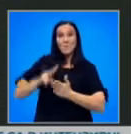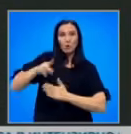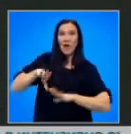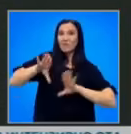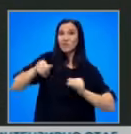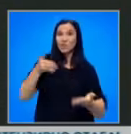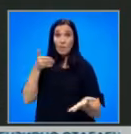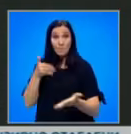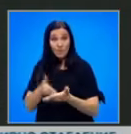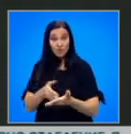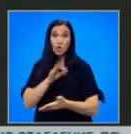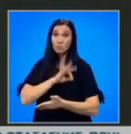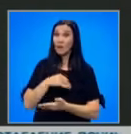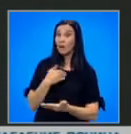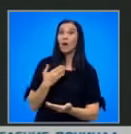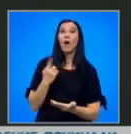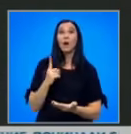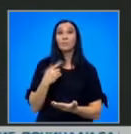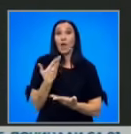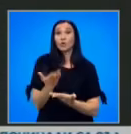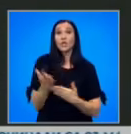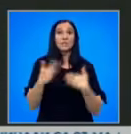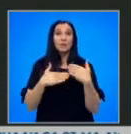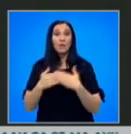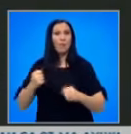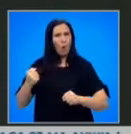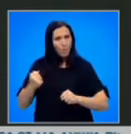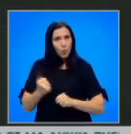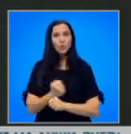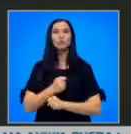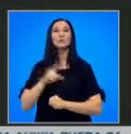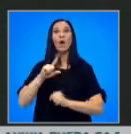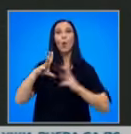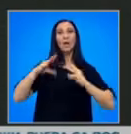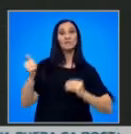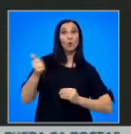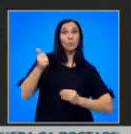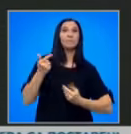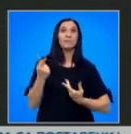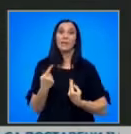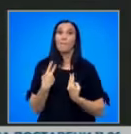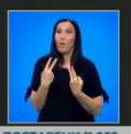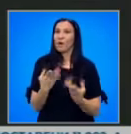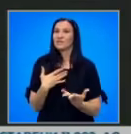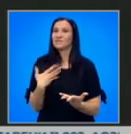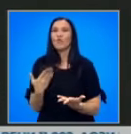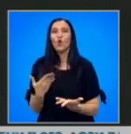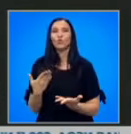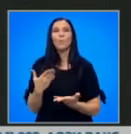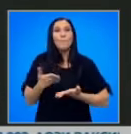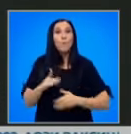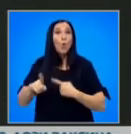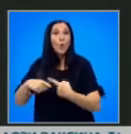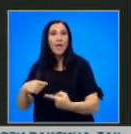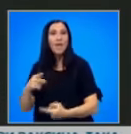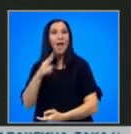препятствия, на успех, дължащ се на талант, упоритост и неугасващ оптимизъм. Тя е въплъщение на своето поколение, лидер и застъпник